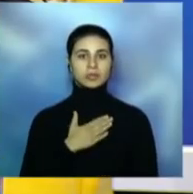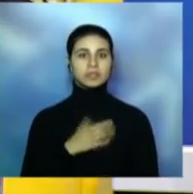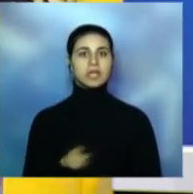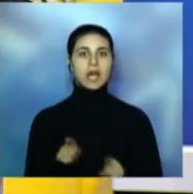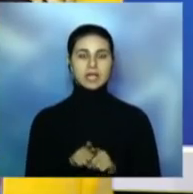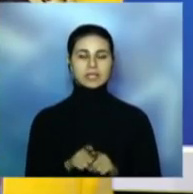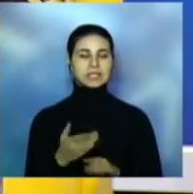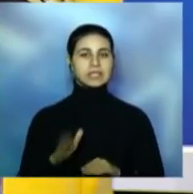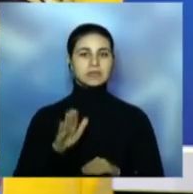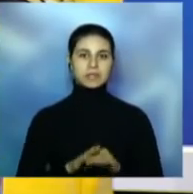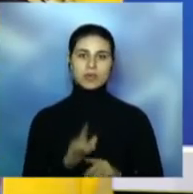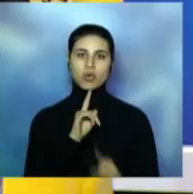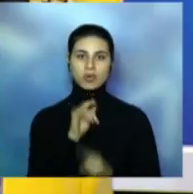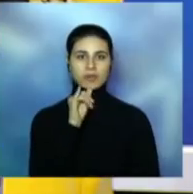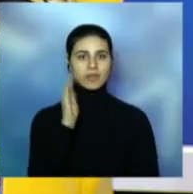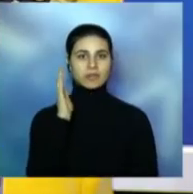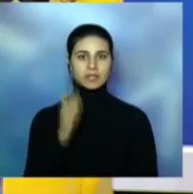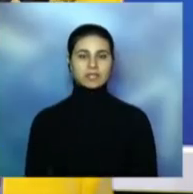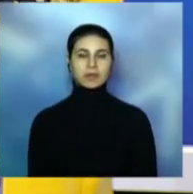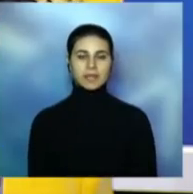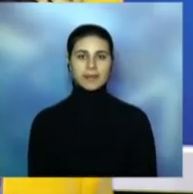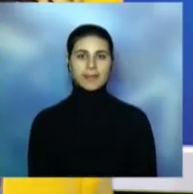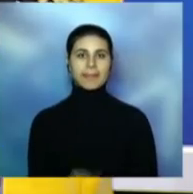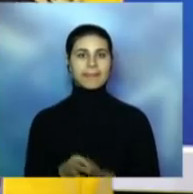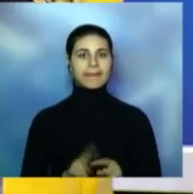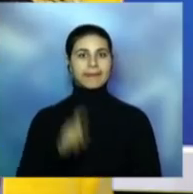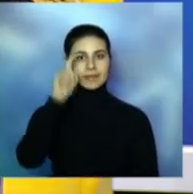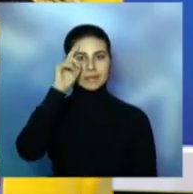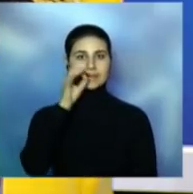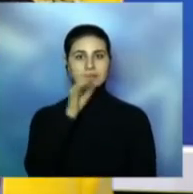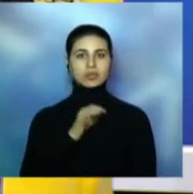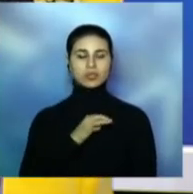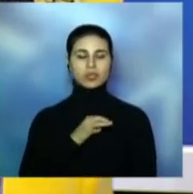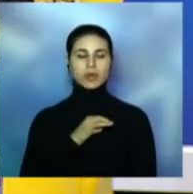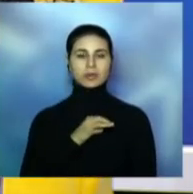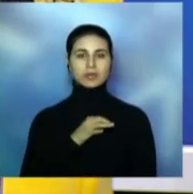ასეთ სიმძიმესთან კონტაქტი არ მქონია, თქო. Და ეს კაცი მიყურებს და მეუბნება, რომ